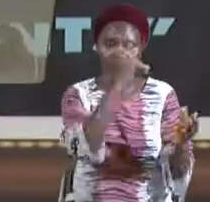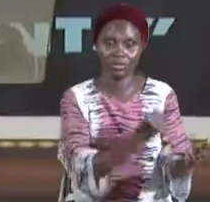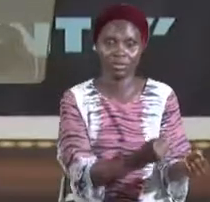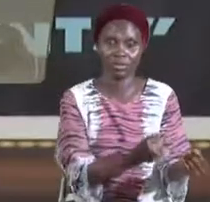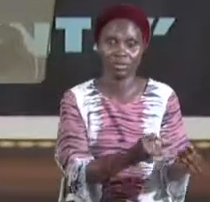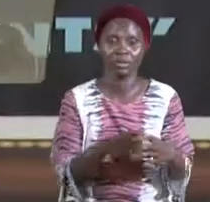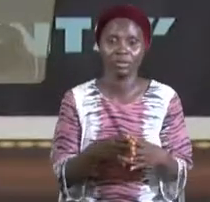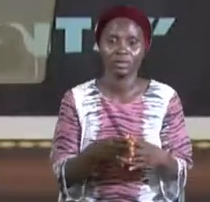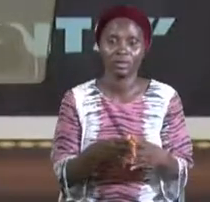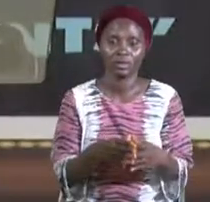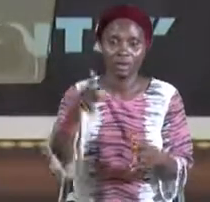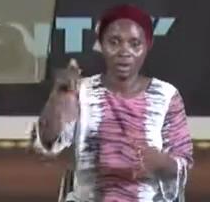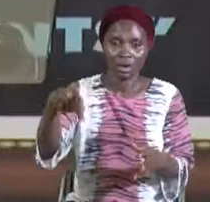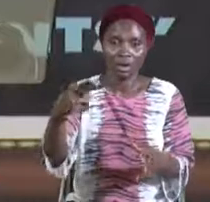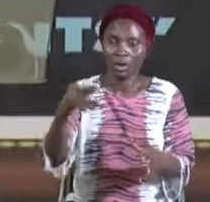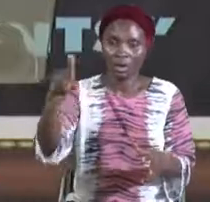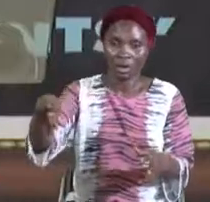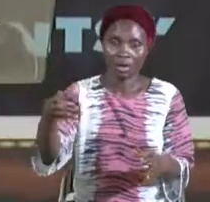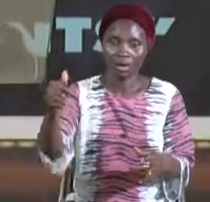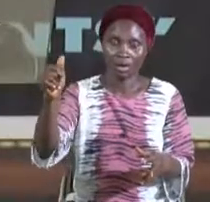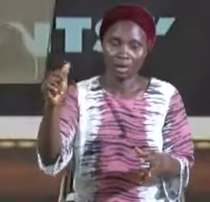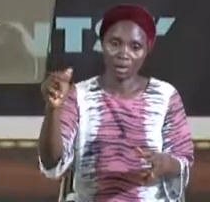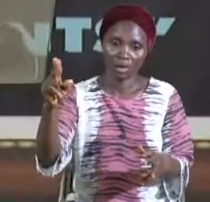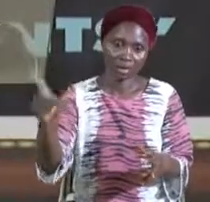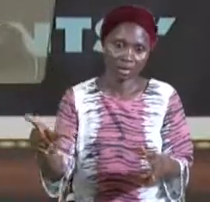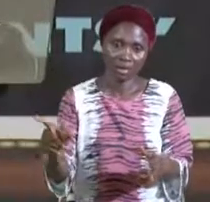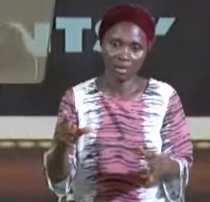L'apôtre Paul dit, Thessaloniciens, je remercie Dieu pour vous. Vous